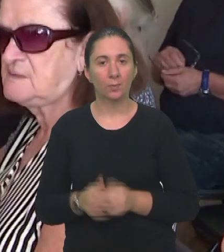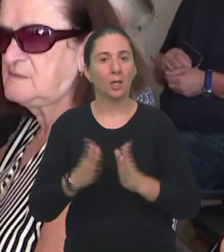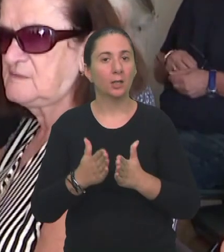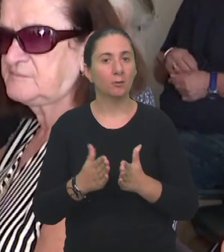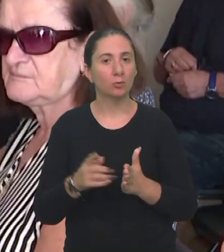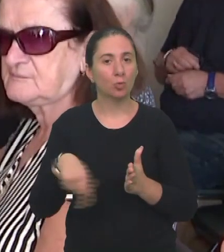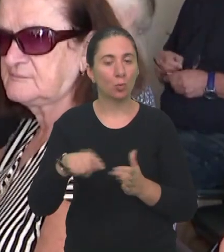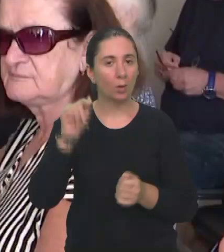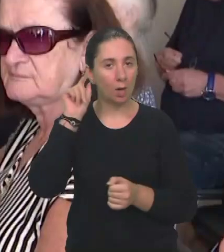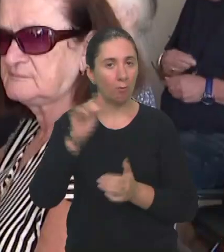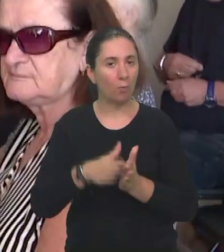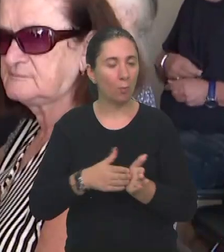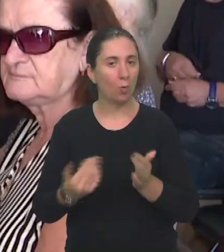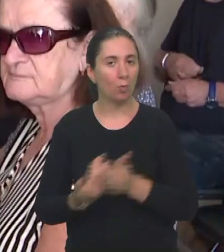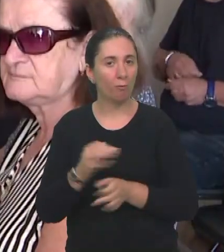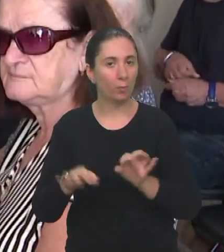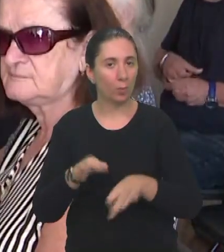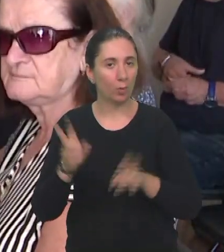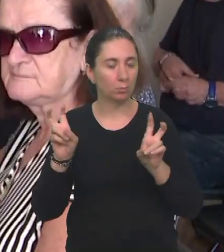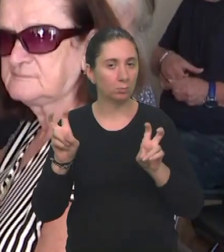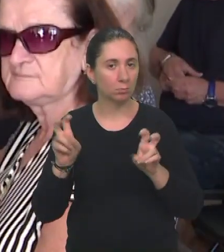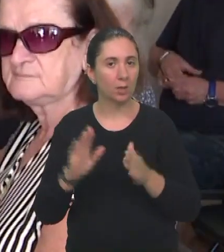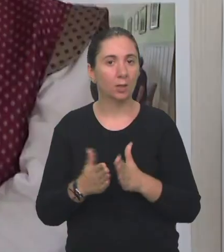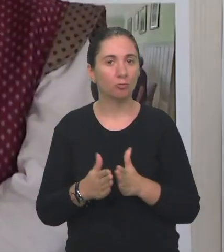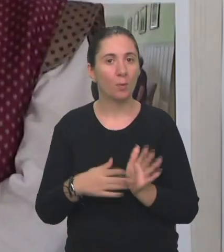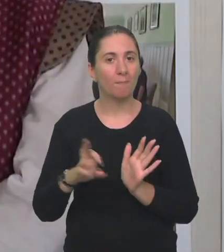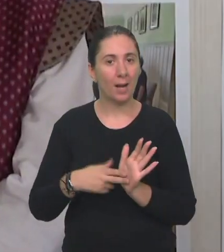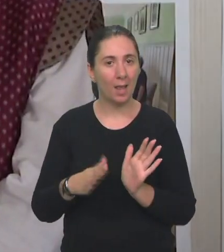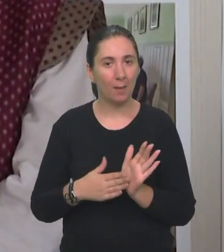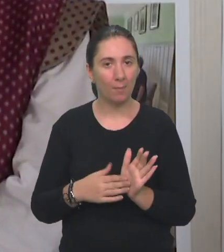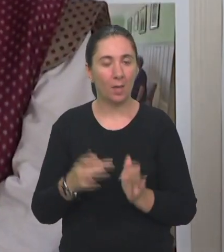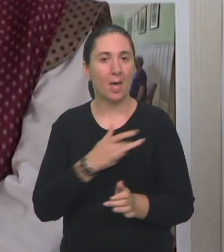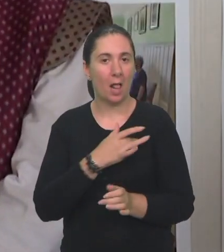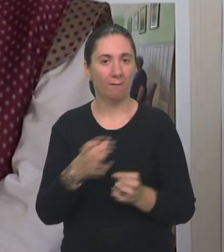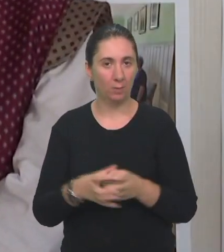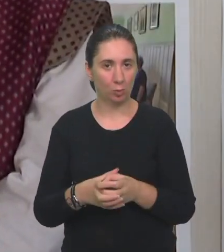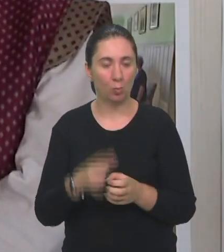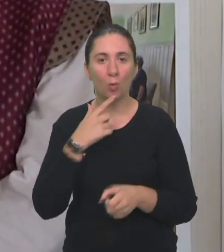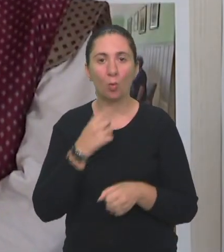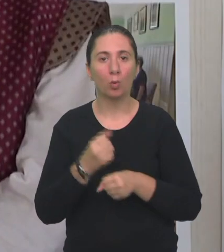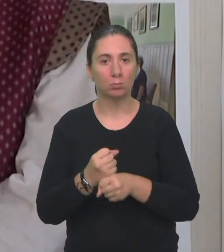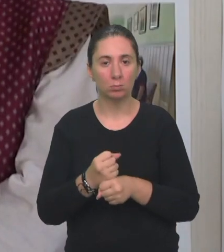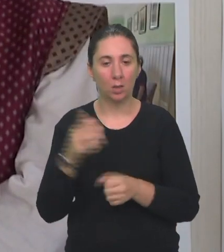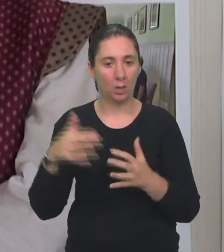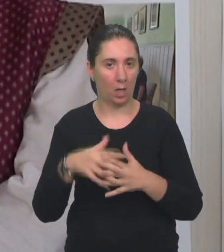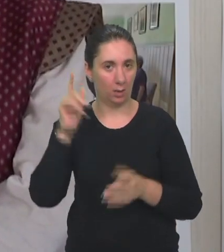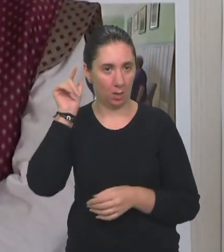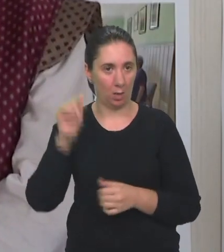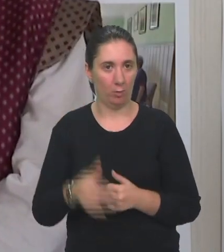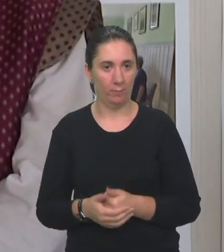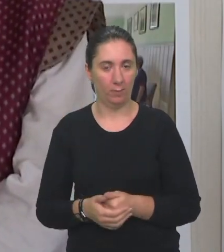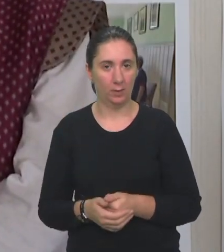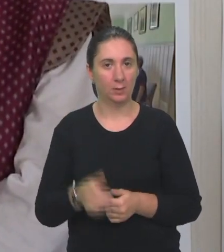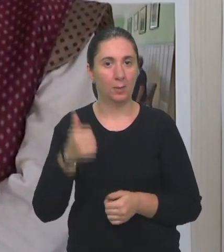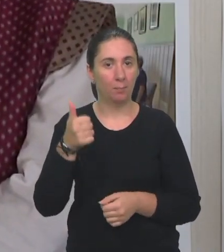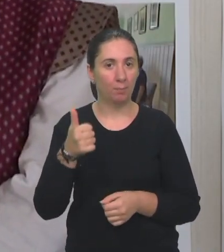Književni krug Karlovac započeo je novi projekt pod nazivom Književni melem za ranjive skupine, a koji podupire i grad Karlovac.